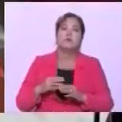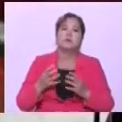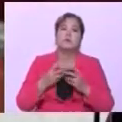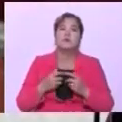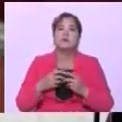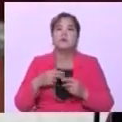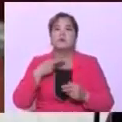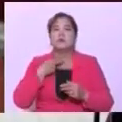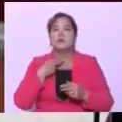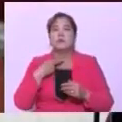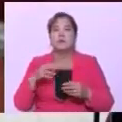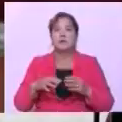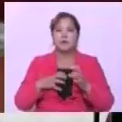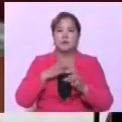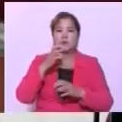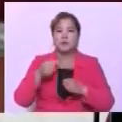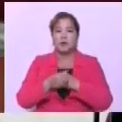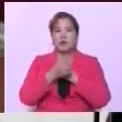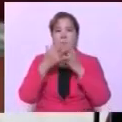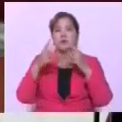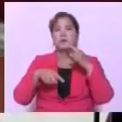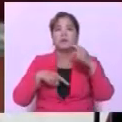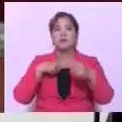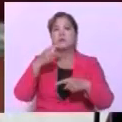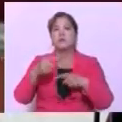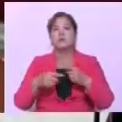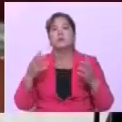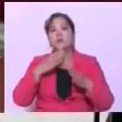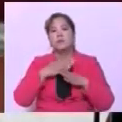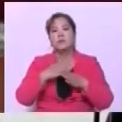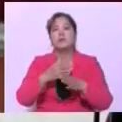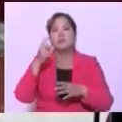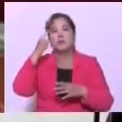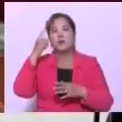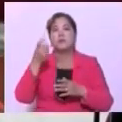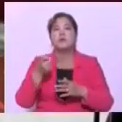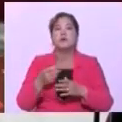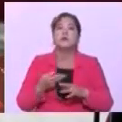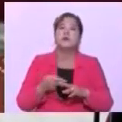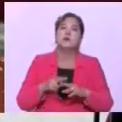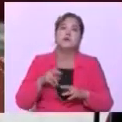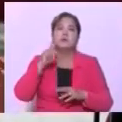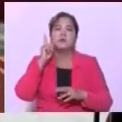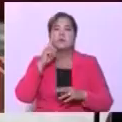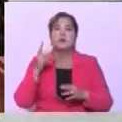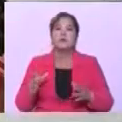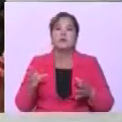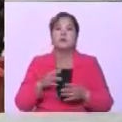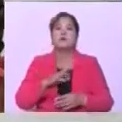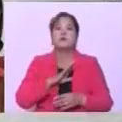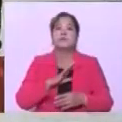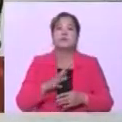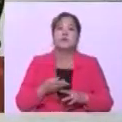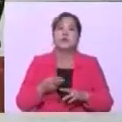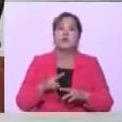отдаем свой голос за светлое будущее. Это долг каждого казахстанца, ведь будущее страны в руках таких молодых людей, как мы.